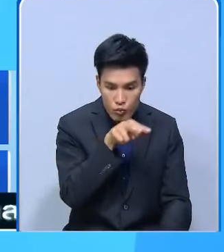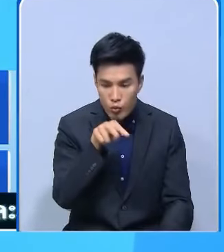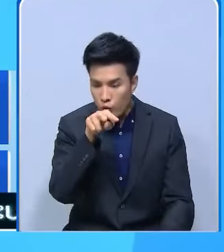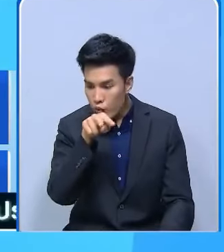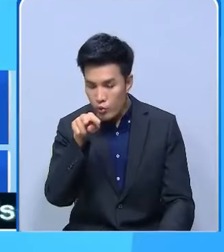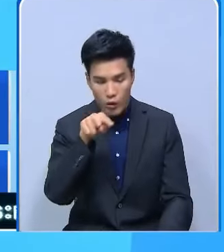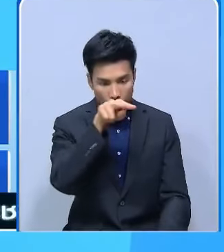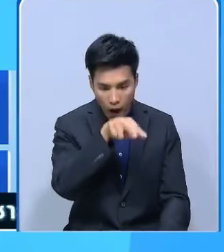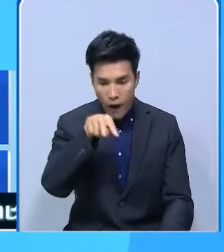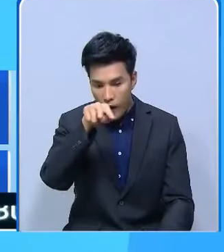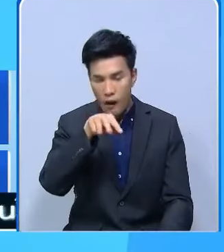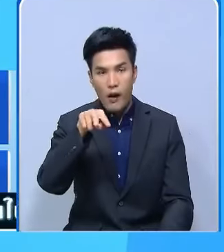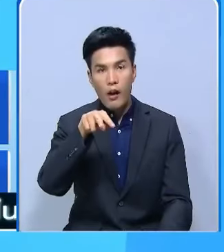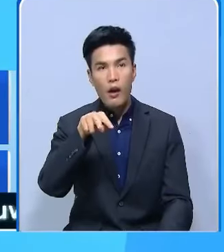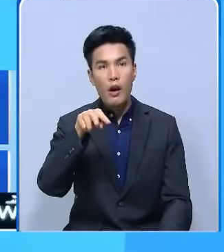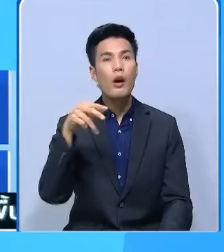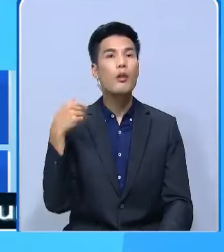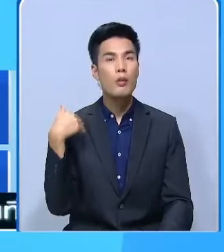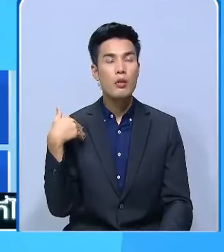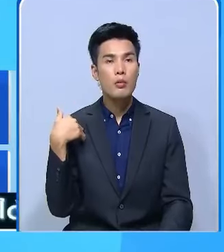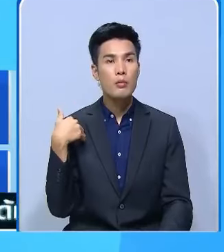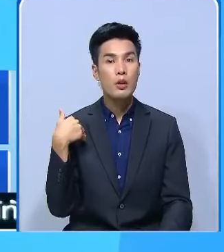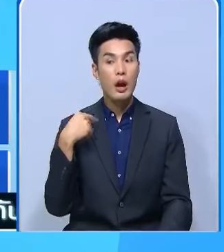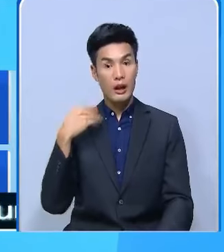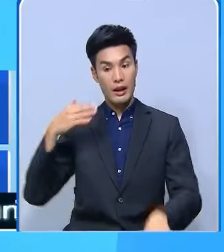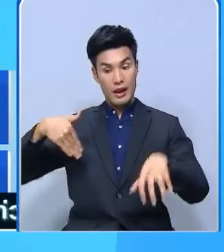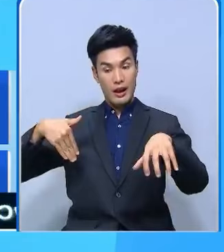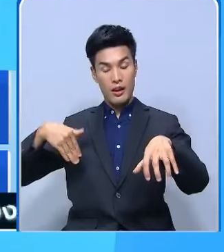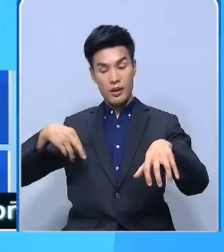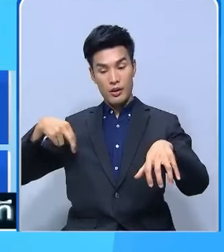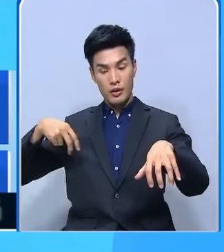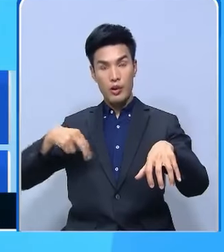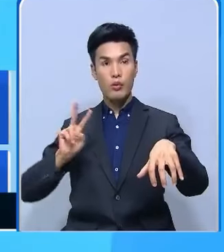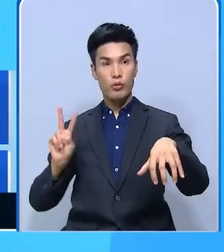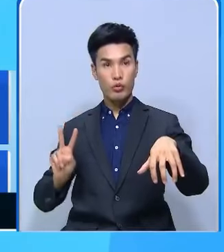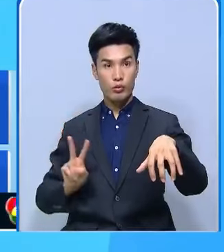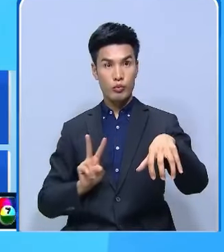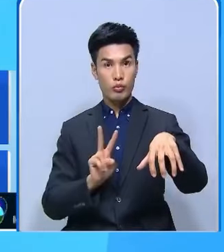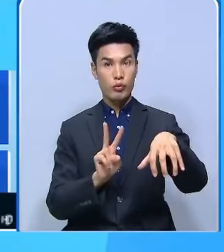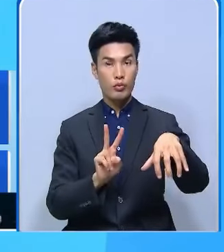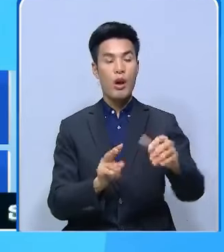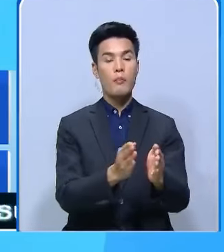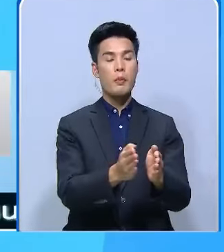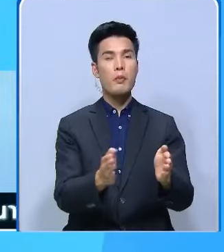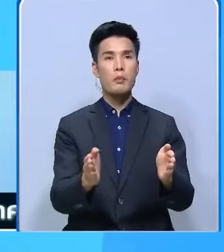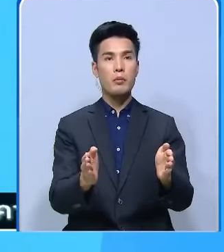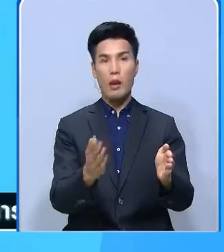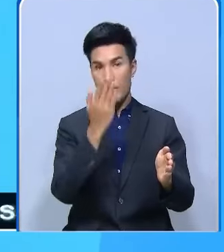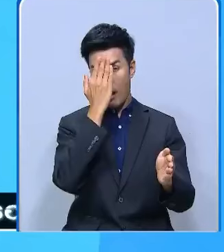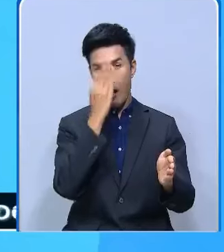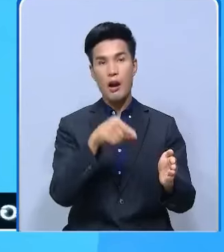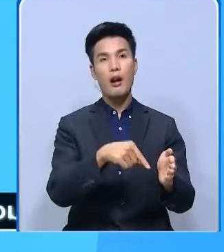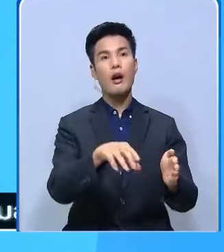ช่ใช่ค่ะก็คือไล่มาจากข้างหลังตึกข้างหลังจนมาถึงเนี่ยค่ะคือแถบหน้าหมู่บ้านแล้วอะค่ะก็มาเอ